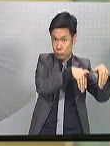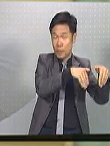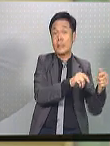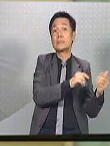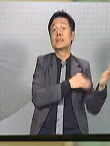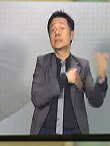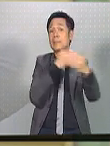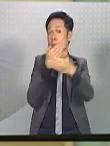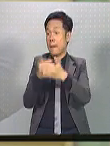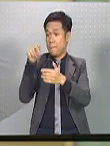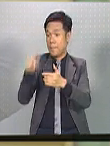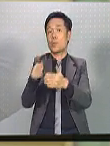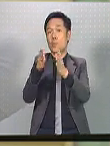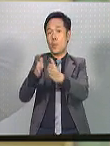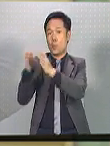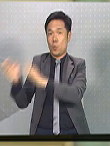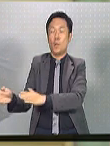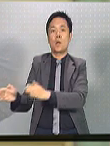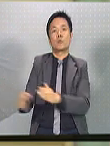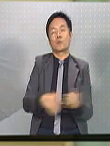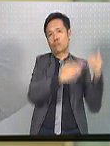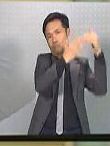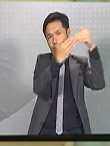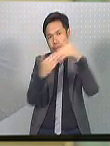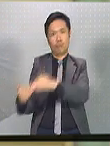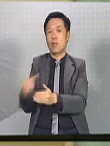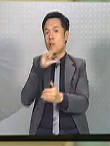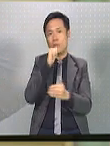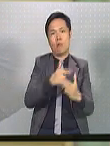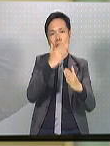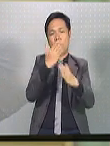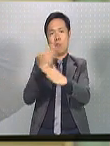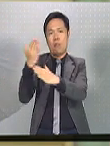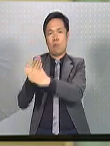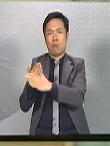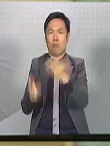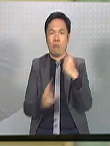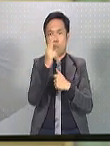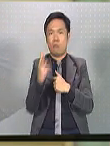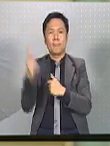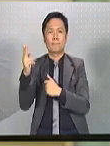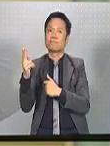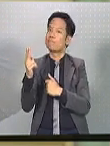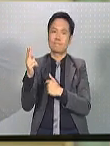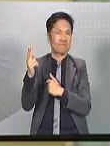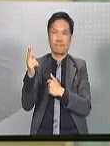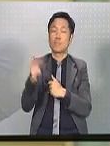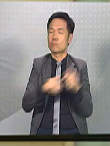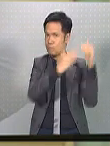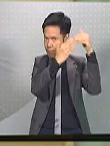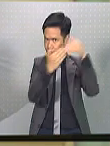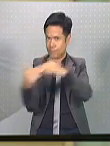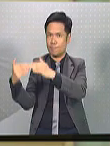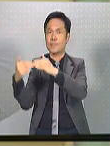itu bertulisan dan tidak terganggu jadi itu antar kalau yang kita anggap penting